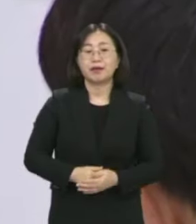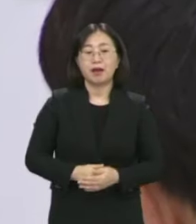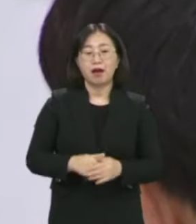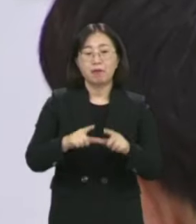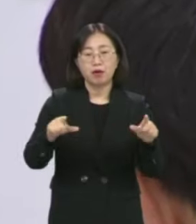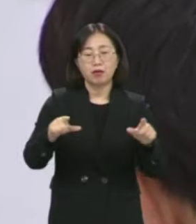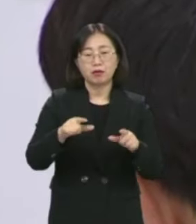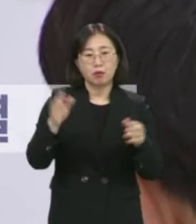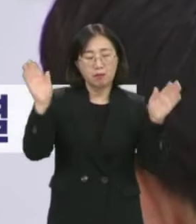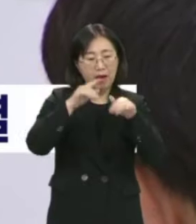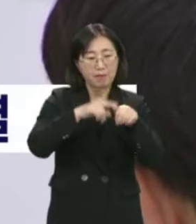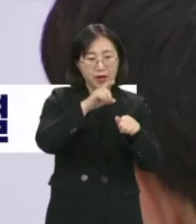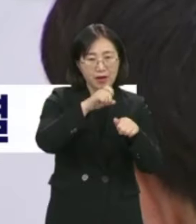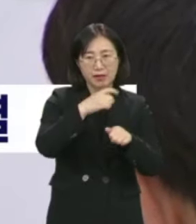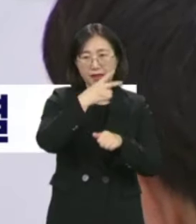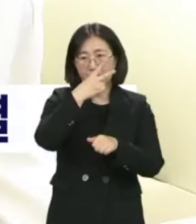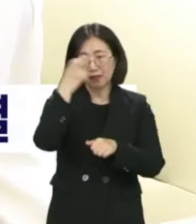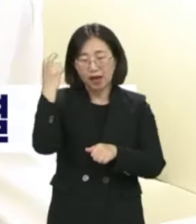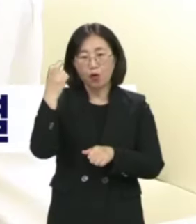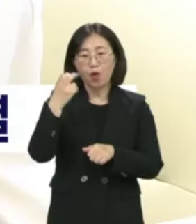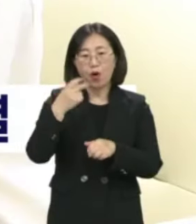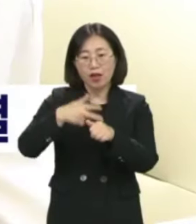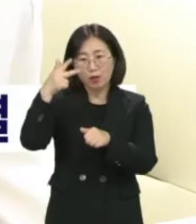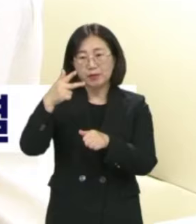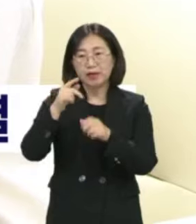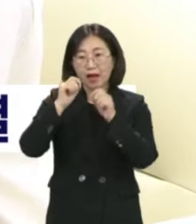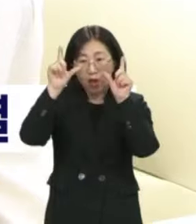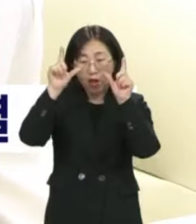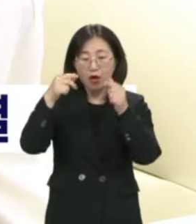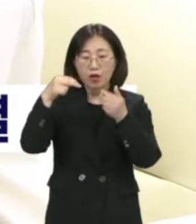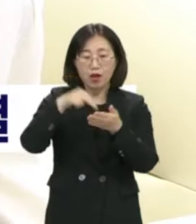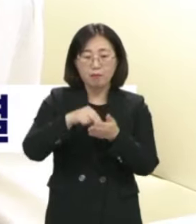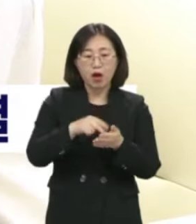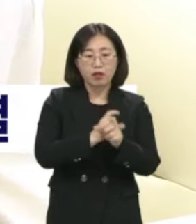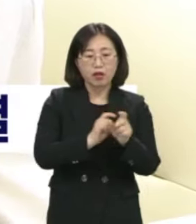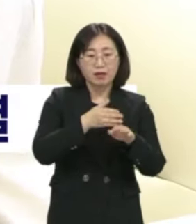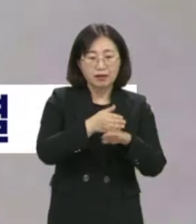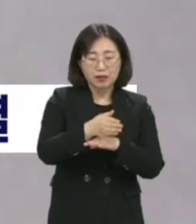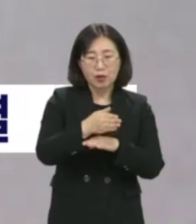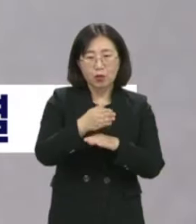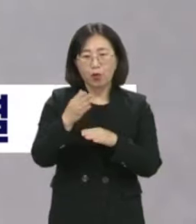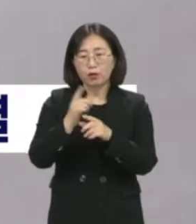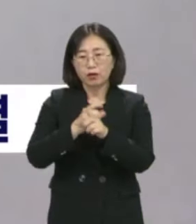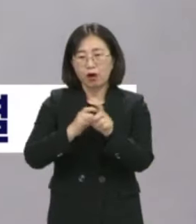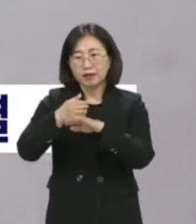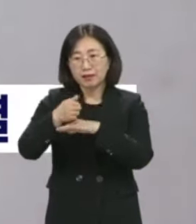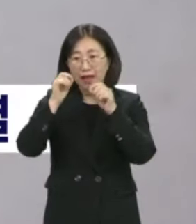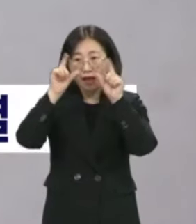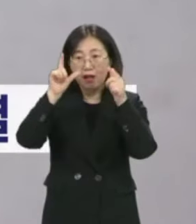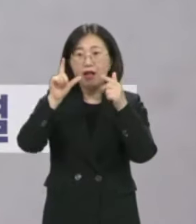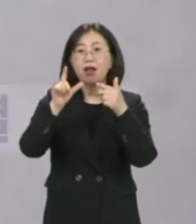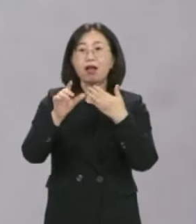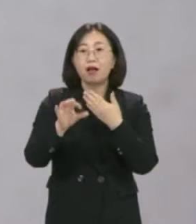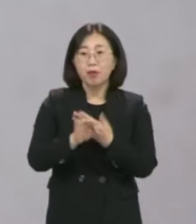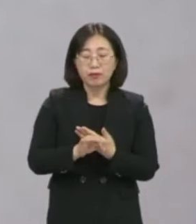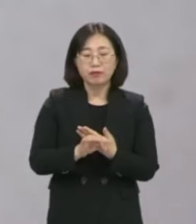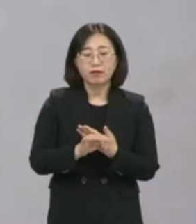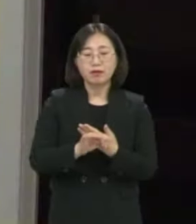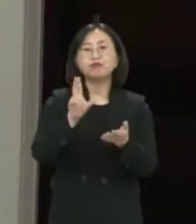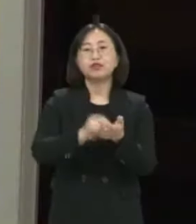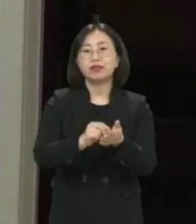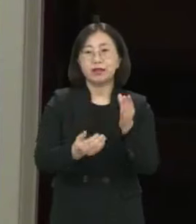밤 11시쯤 자고 오전 7시에 일어나는 사람이 더 늦게 자고 늦게 일어나게 되면 이상이 생긴 겁니다